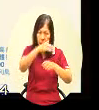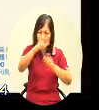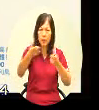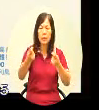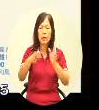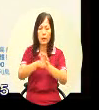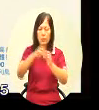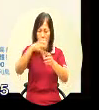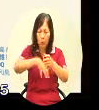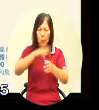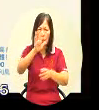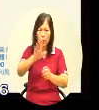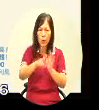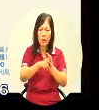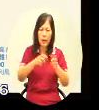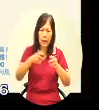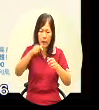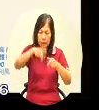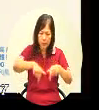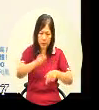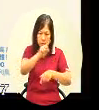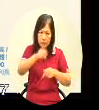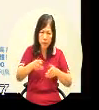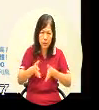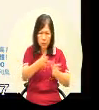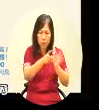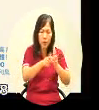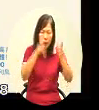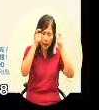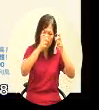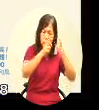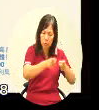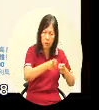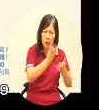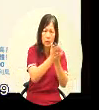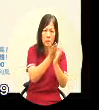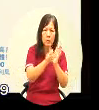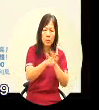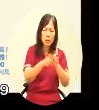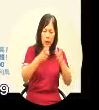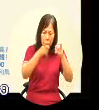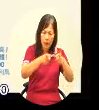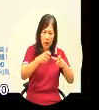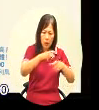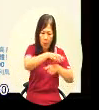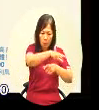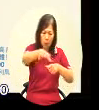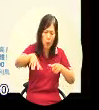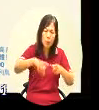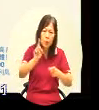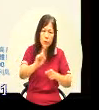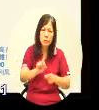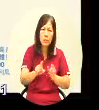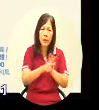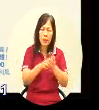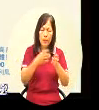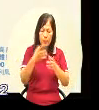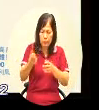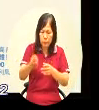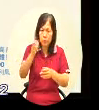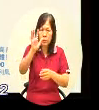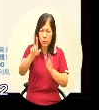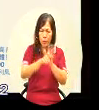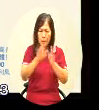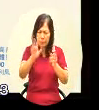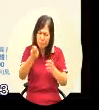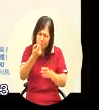里面，那再来就西子湾，再来是高雄港，这个我想是因为港区范围还是怎样，因为权责上还是有一些疑